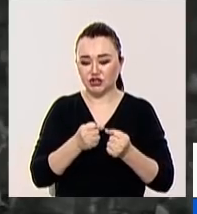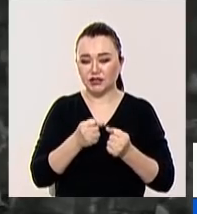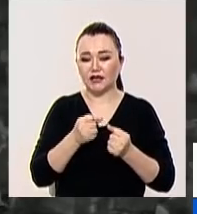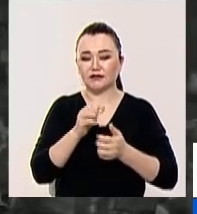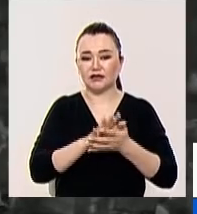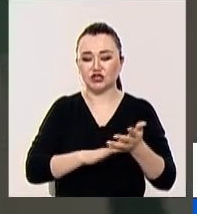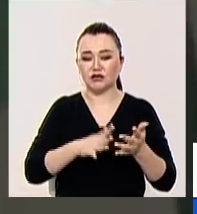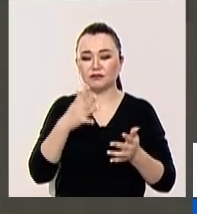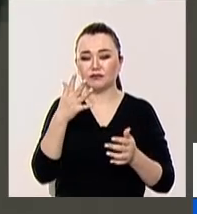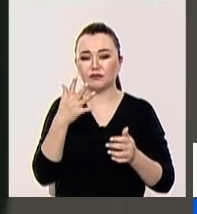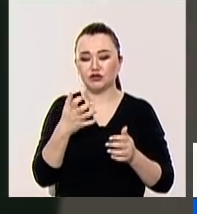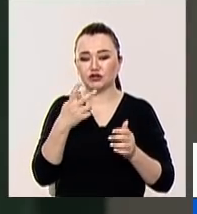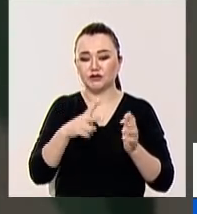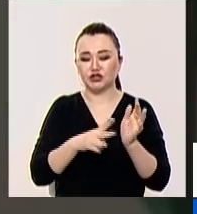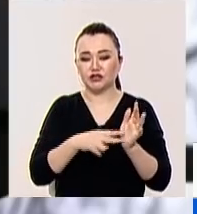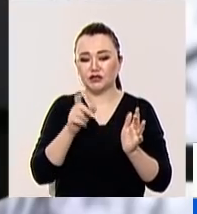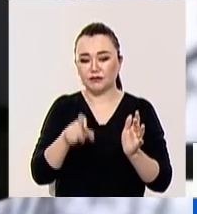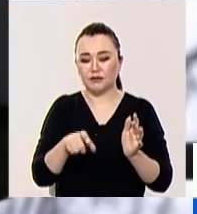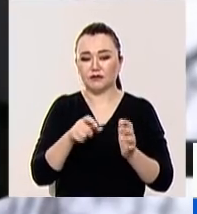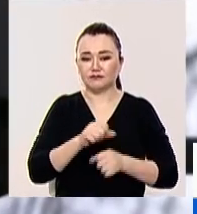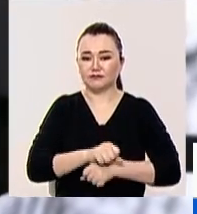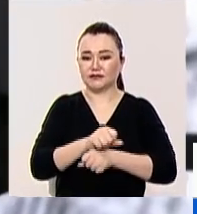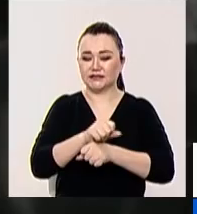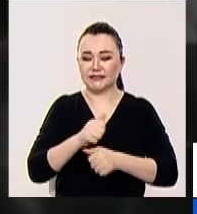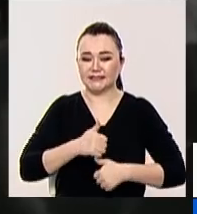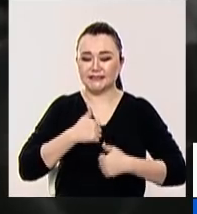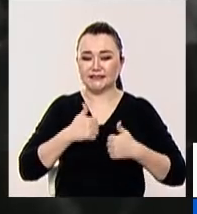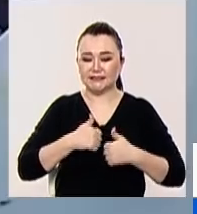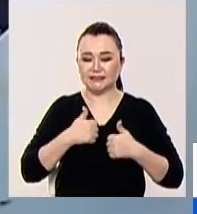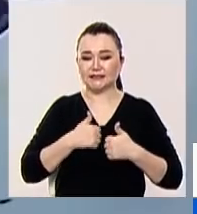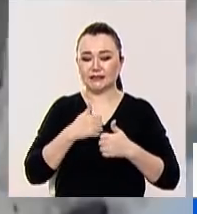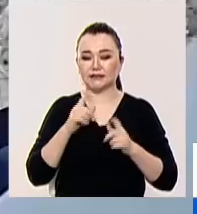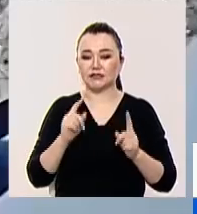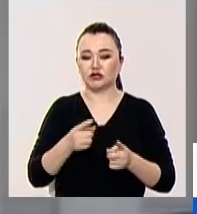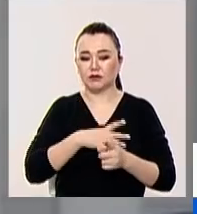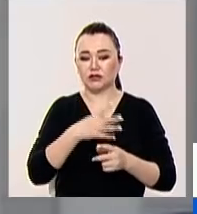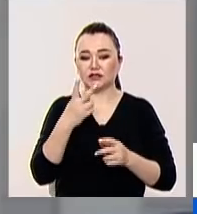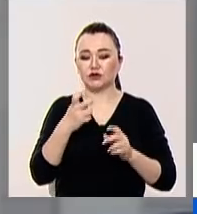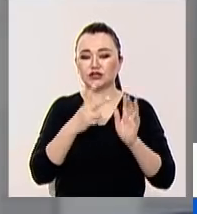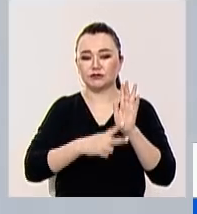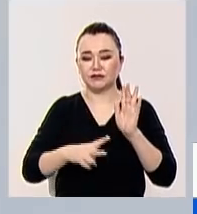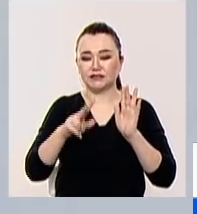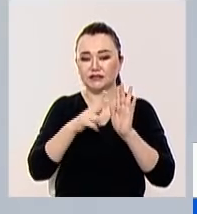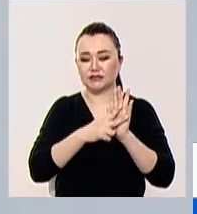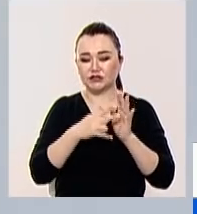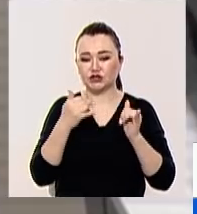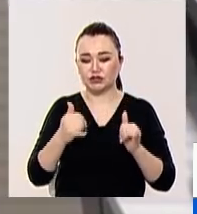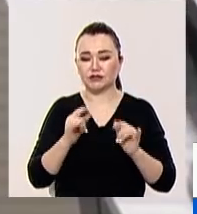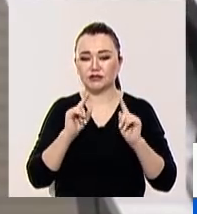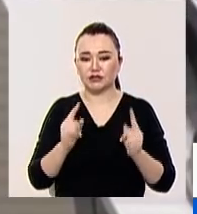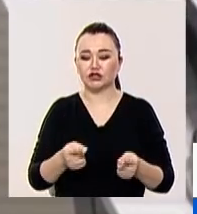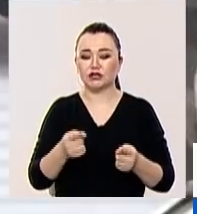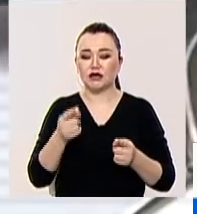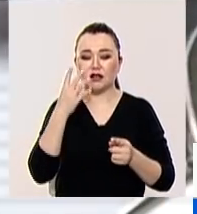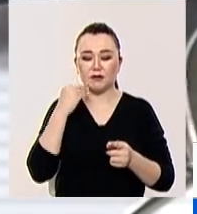бөлек 527 адам төңкеріс жасауға ұмтылды деген күдікпен ұсталып отыр. Оның 278-і қазір қамауда.